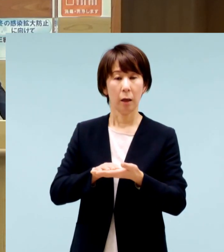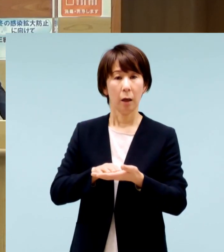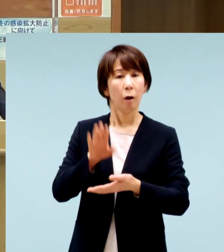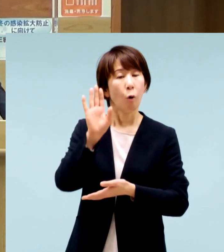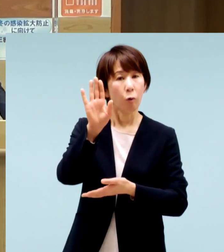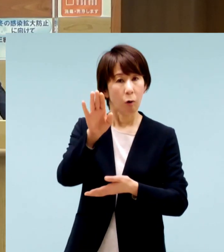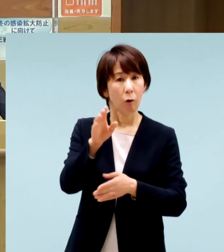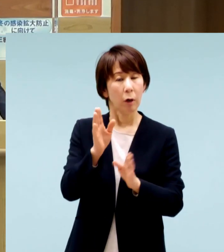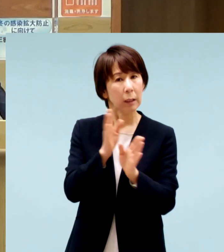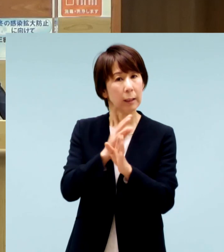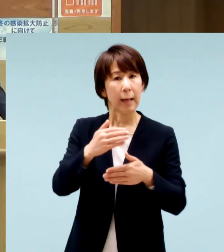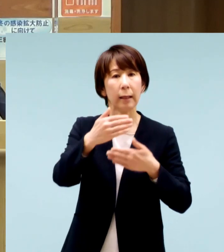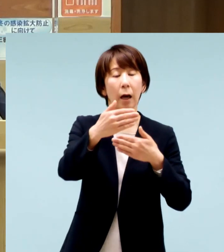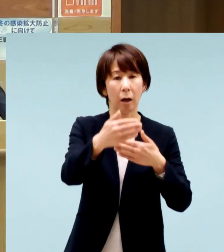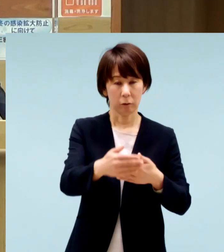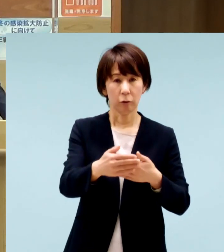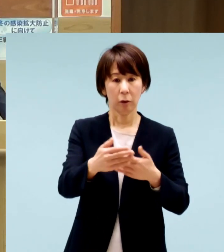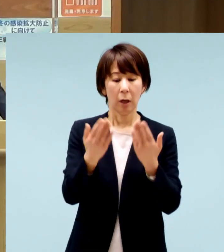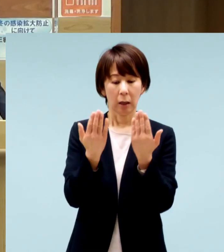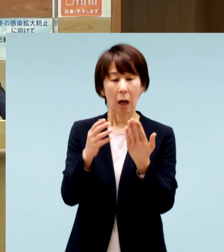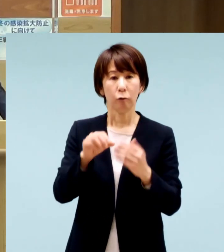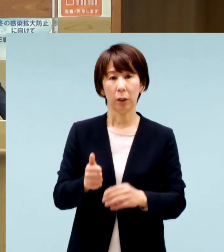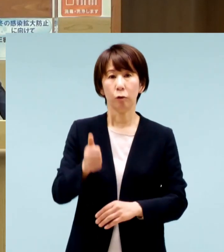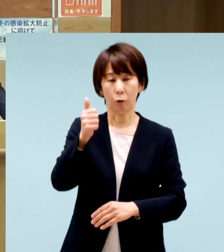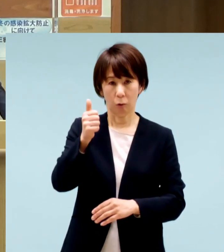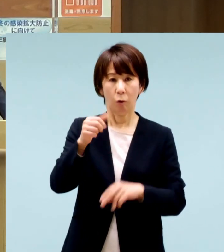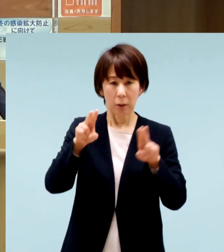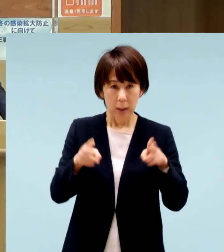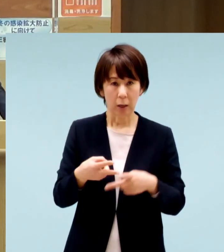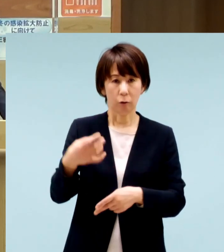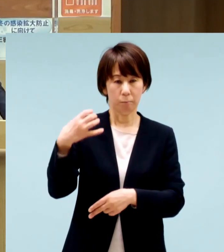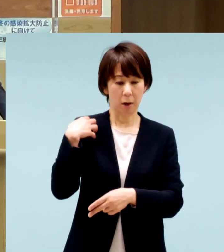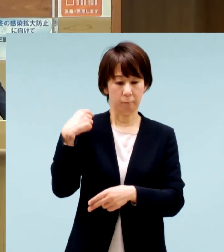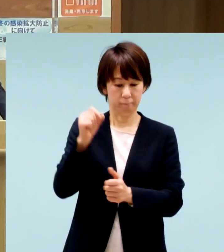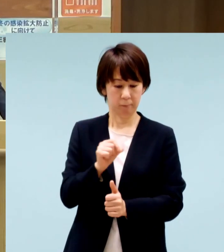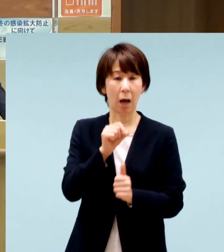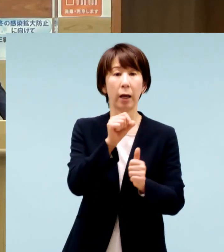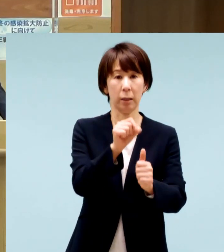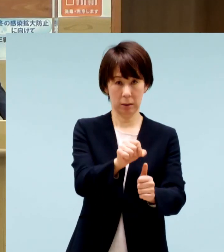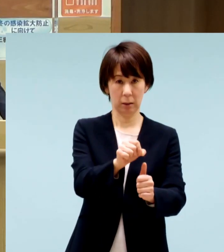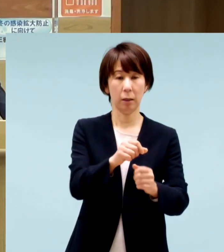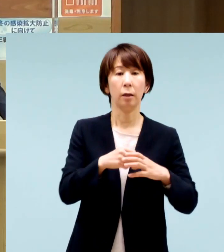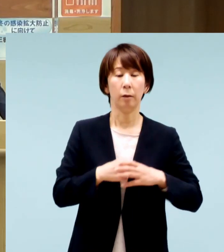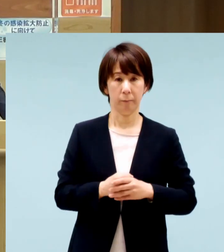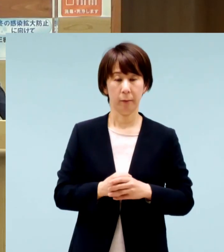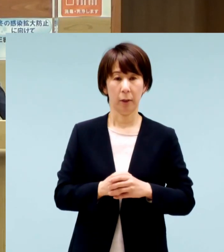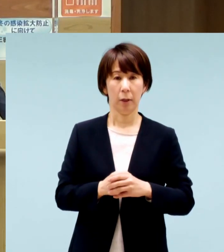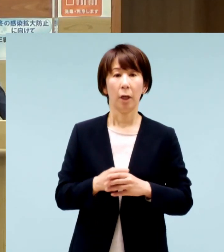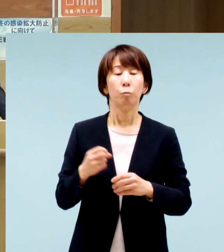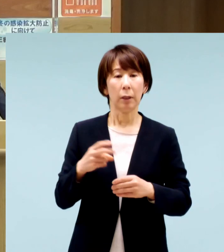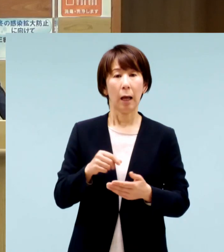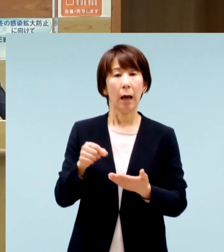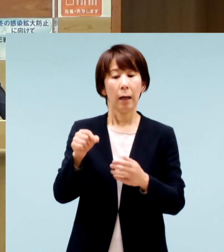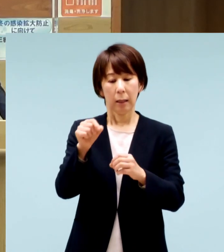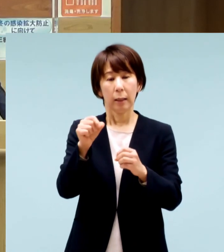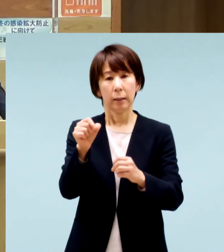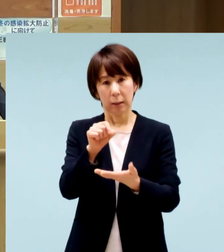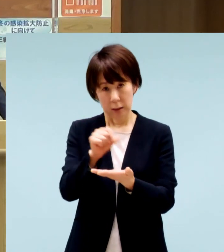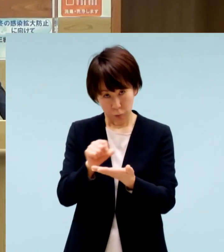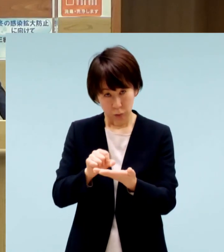学院長を専任配置すること、そして事務執行体制の見直しについて検討を進めています